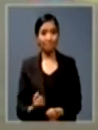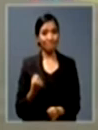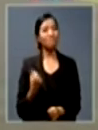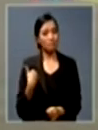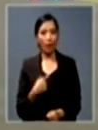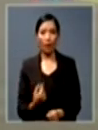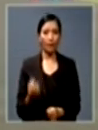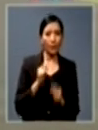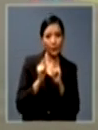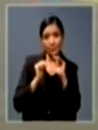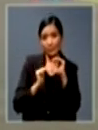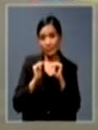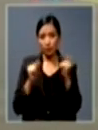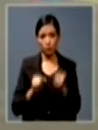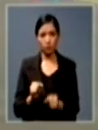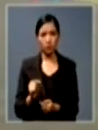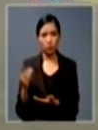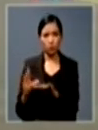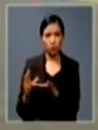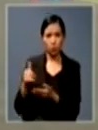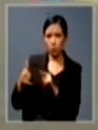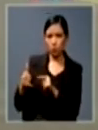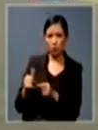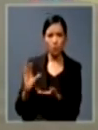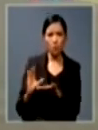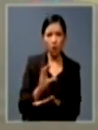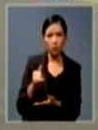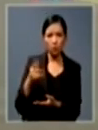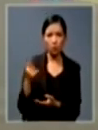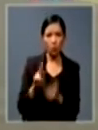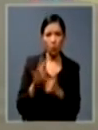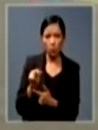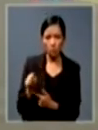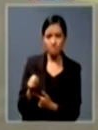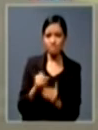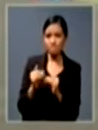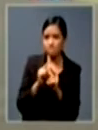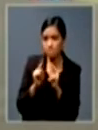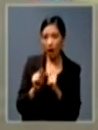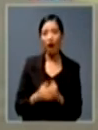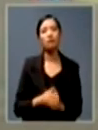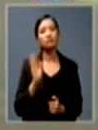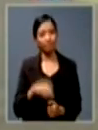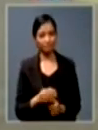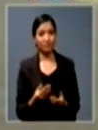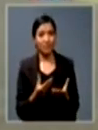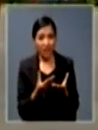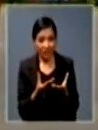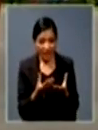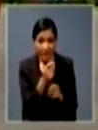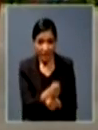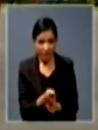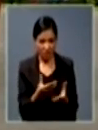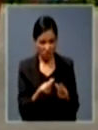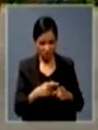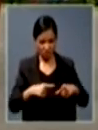งมีอำนาจต่อรองกับนายทุนก็เลยคิดว่าเกษตรแปลงใหญ่นี่แหละถ้าหัวเดียวกับเทียมรีบเนี่ยมันต่อรองกับใครไม่ได้ ซื้อของก็ซื้อได้